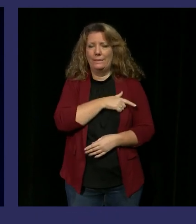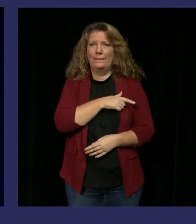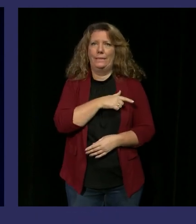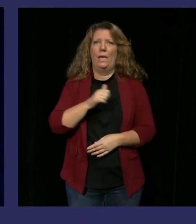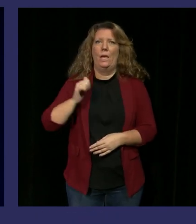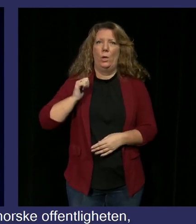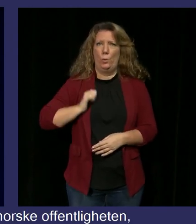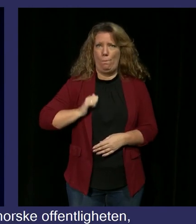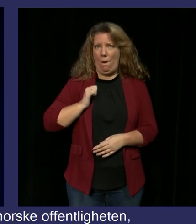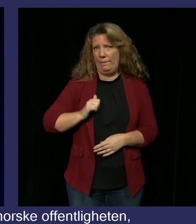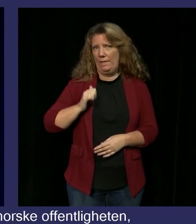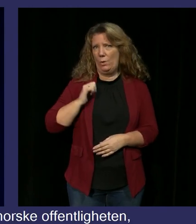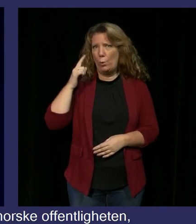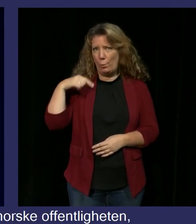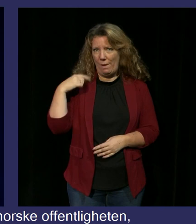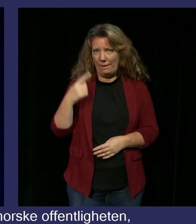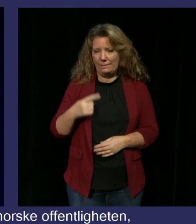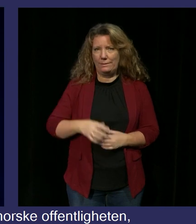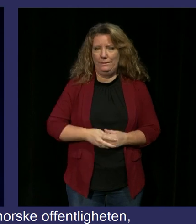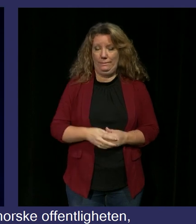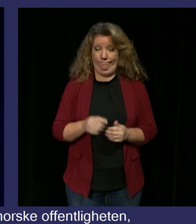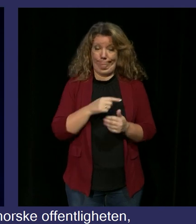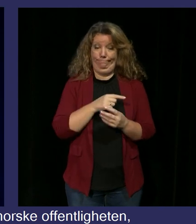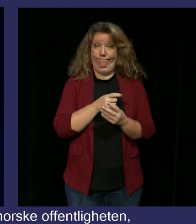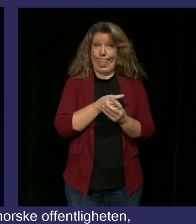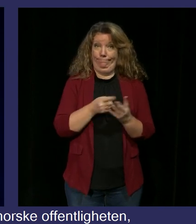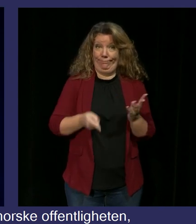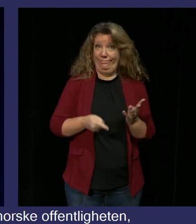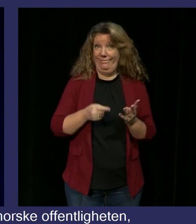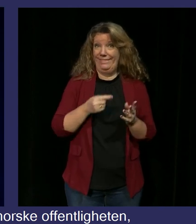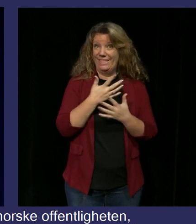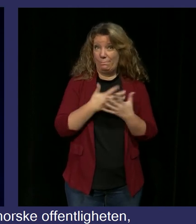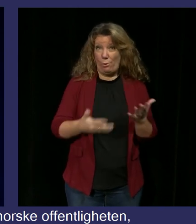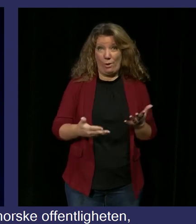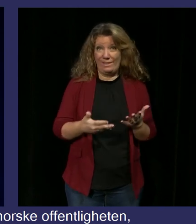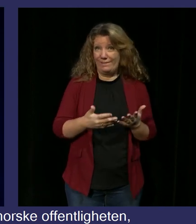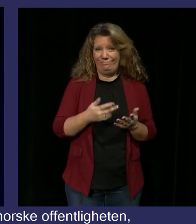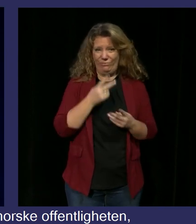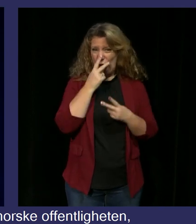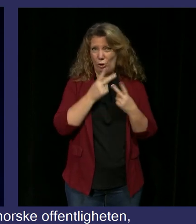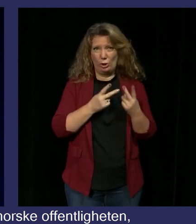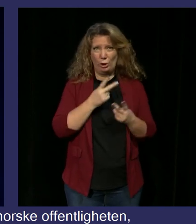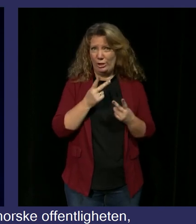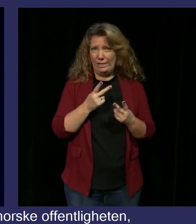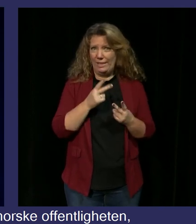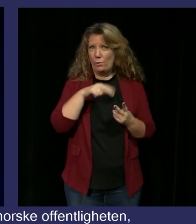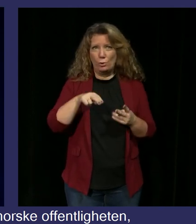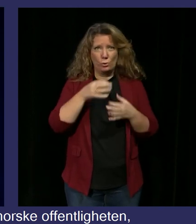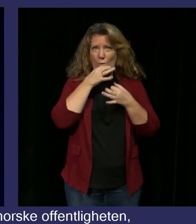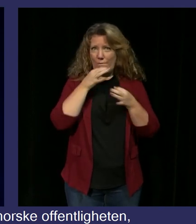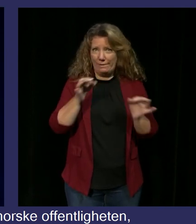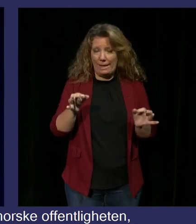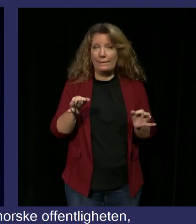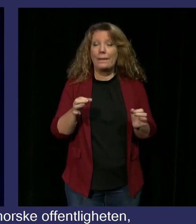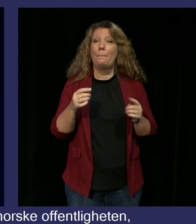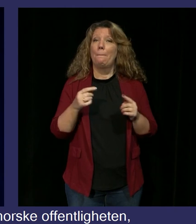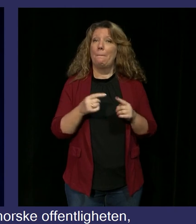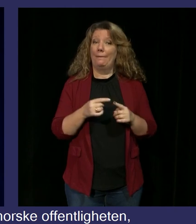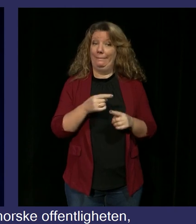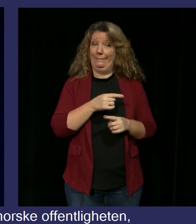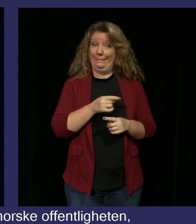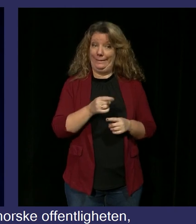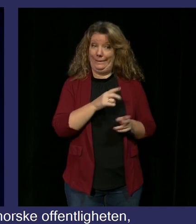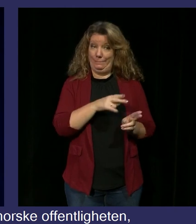romanes. Flere av disse språkene er lite synlige og i den norske offentligheten, men de som bruker dem